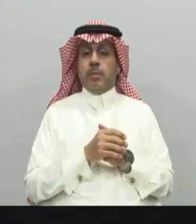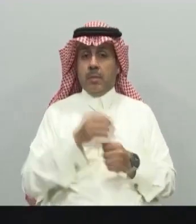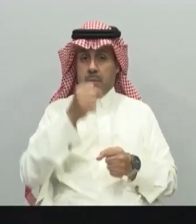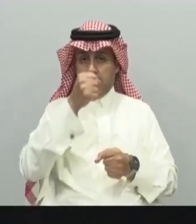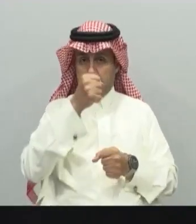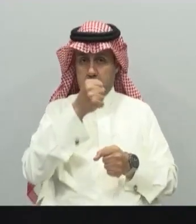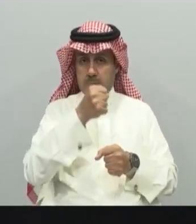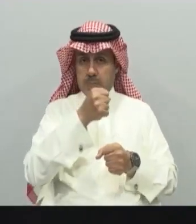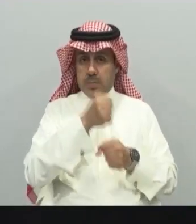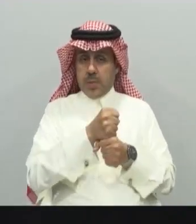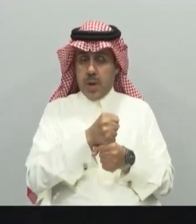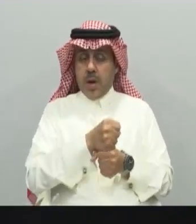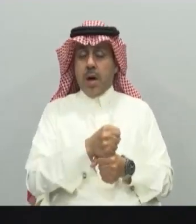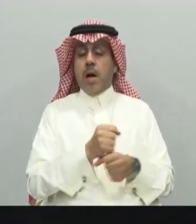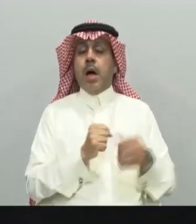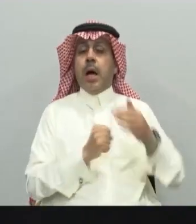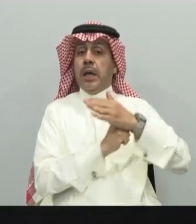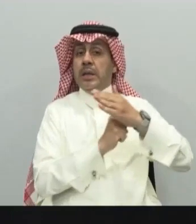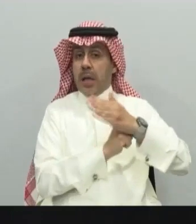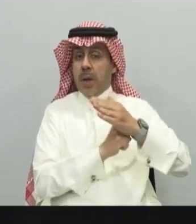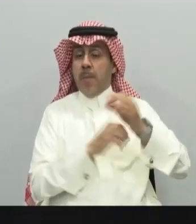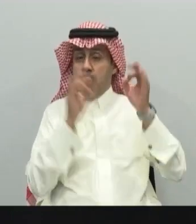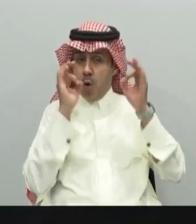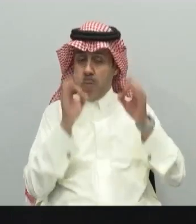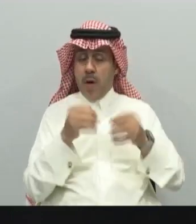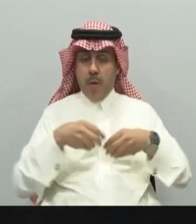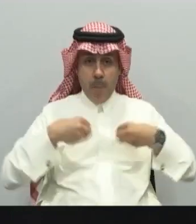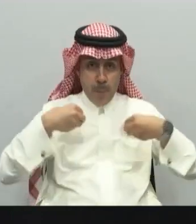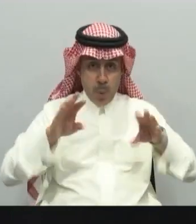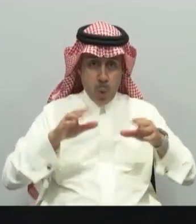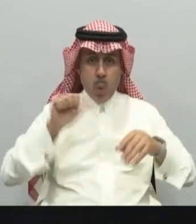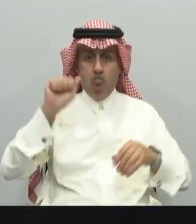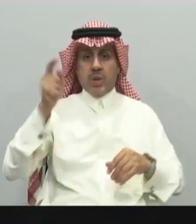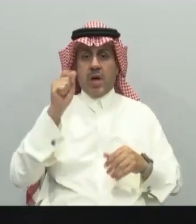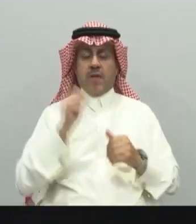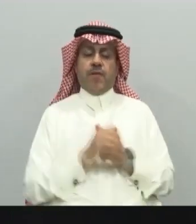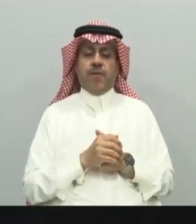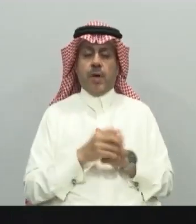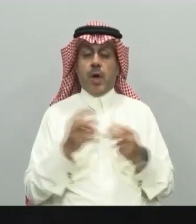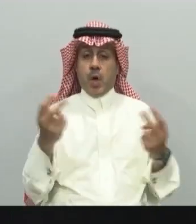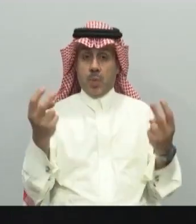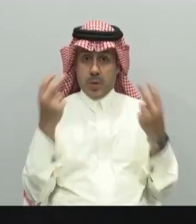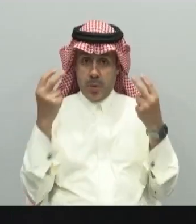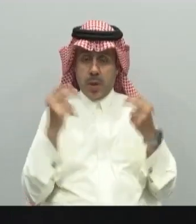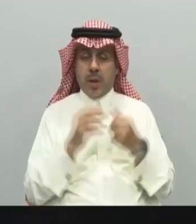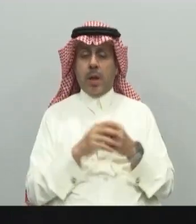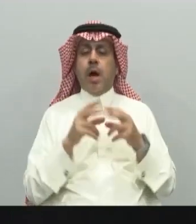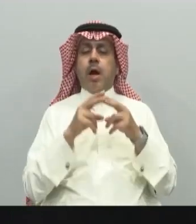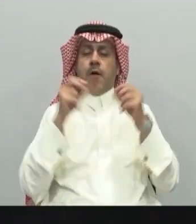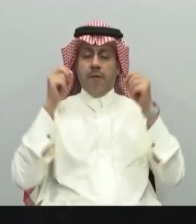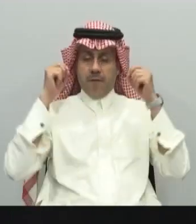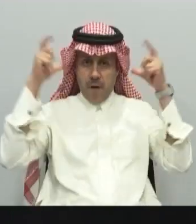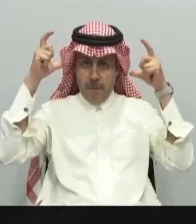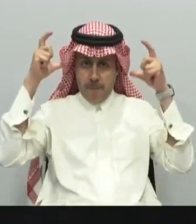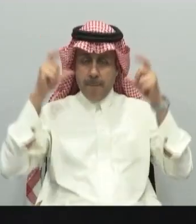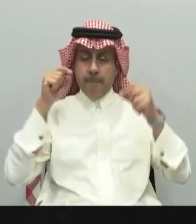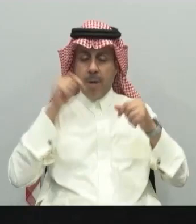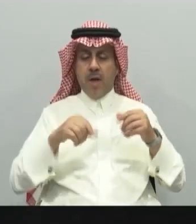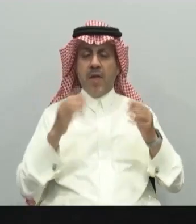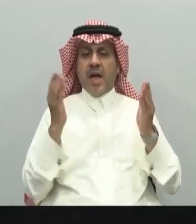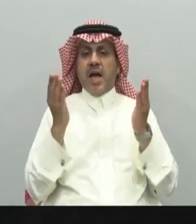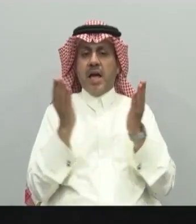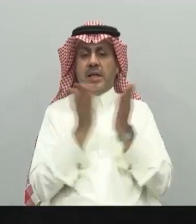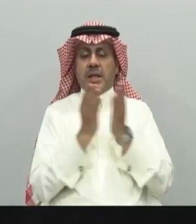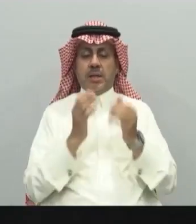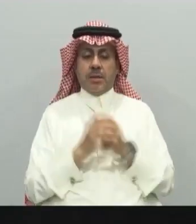مهمه في البيوع والصرف فكونوا معي باذن الله تعالى حتى ناتي على هذه القاعده ونفهم هذه القاعده